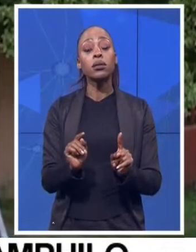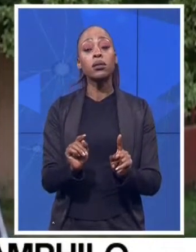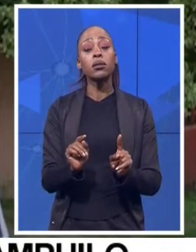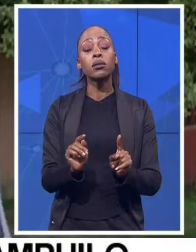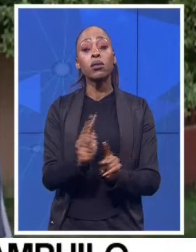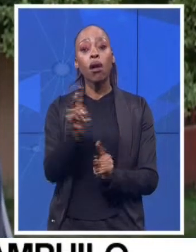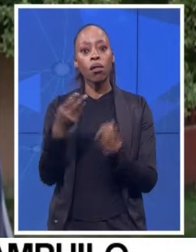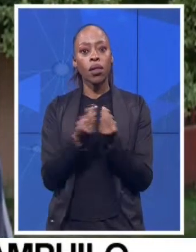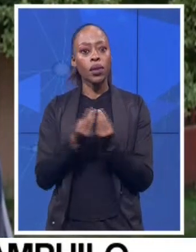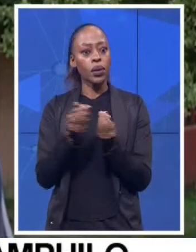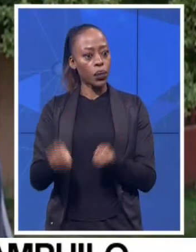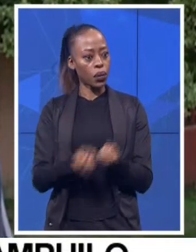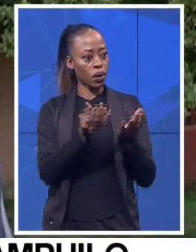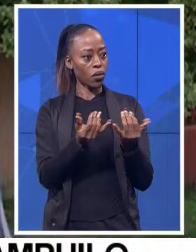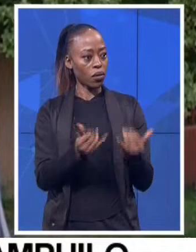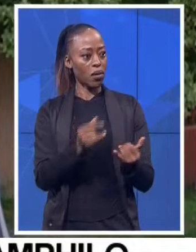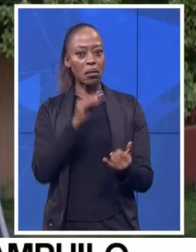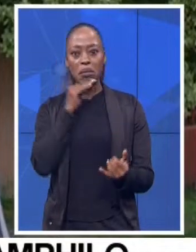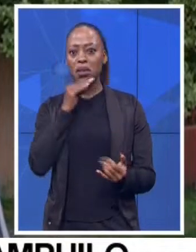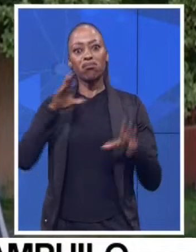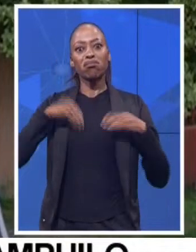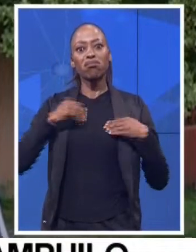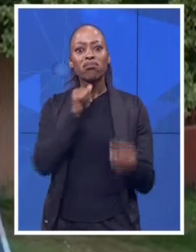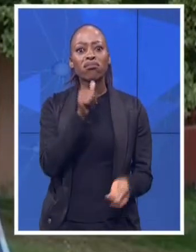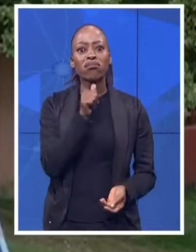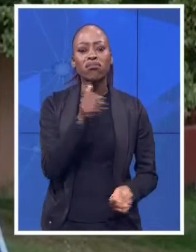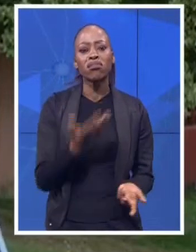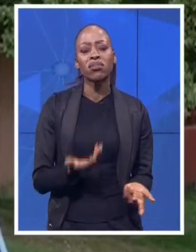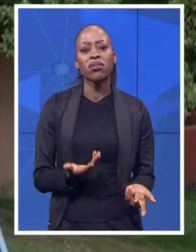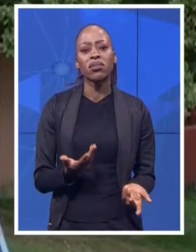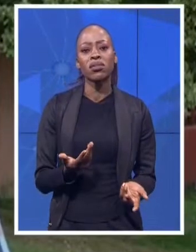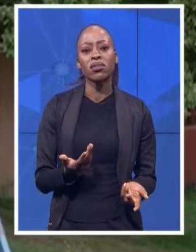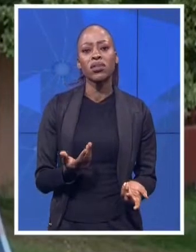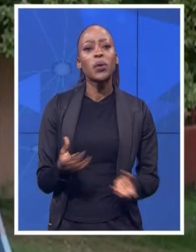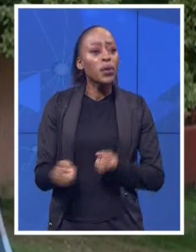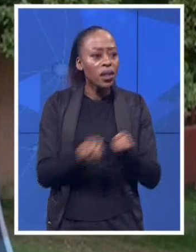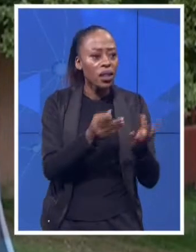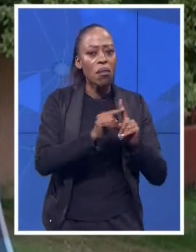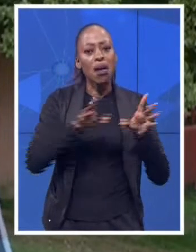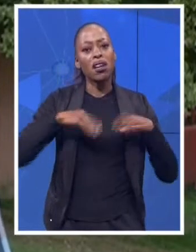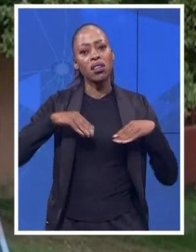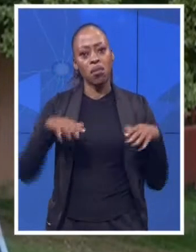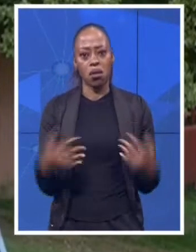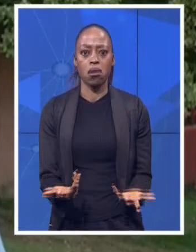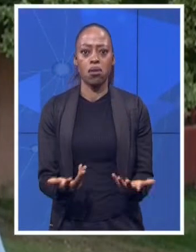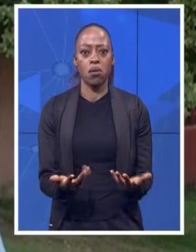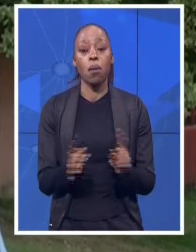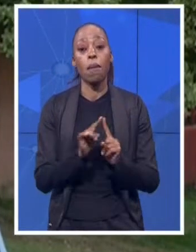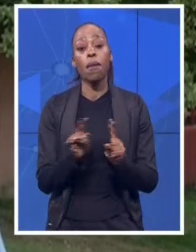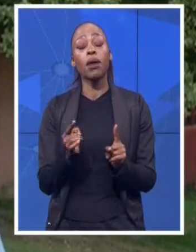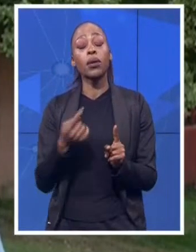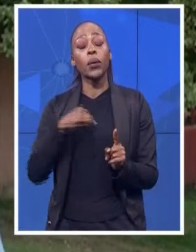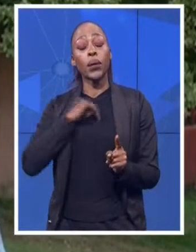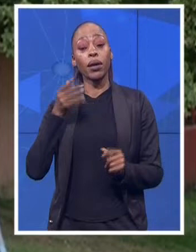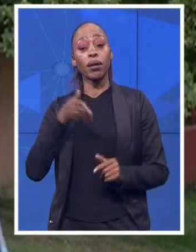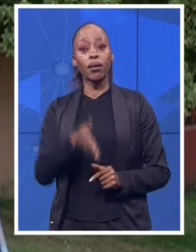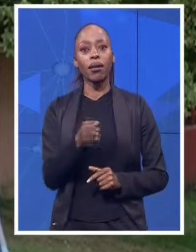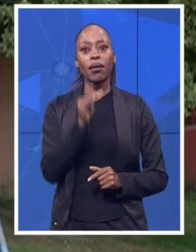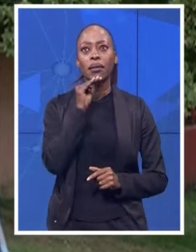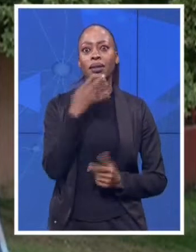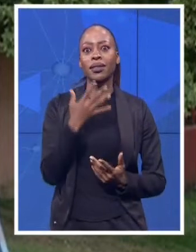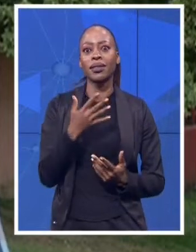kona namuhla kubukeka kwangathi abakwamukeli lokhu lesibanikete kona. Kepha sila angeke sivele